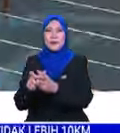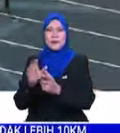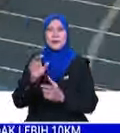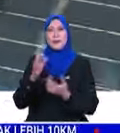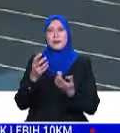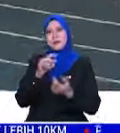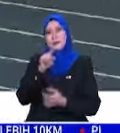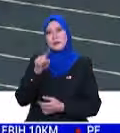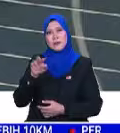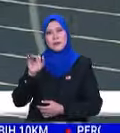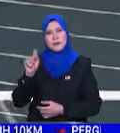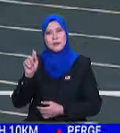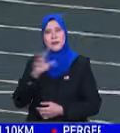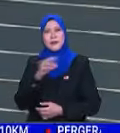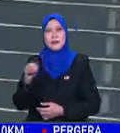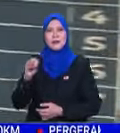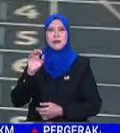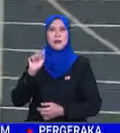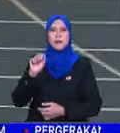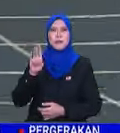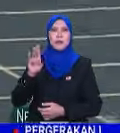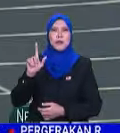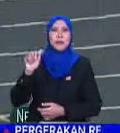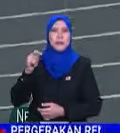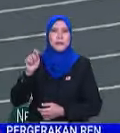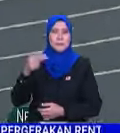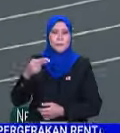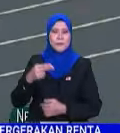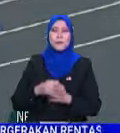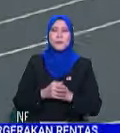Ziad Zulkifli dan Abdul Latif. Selain itu,